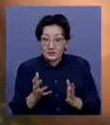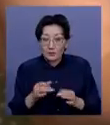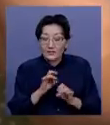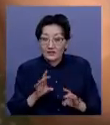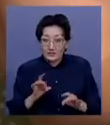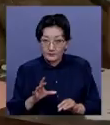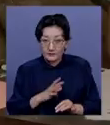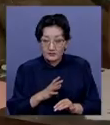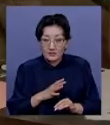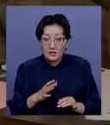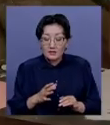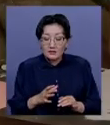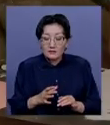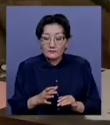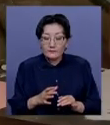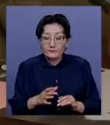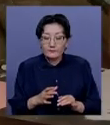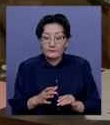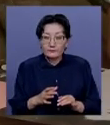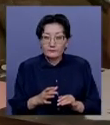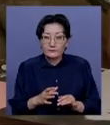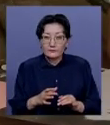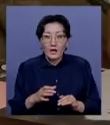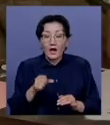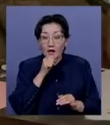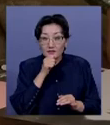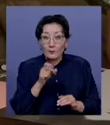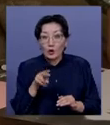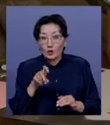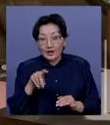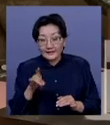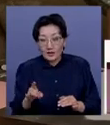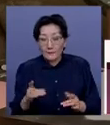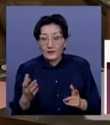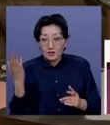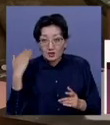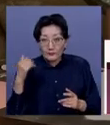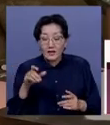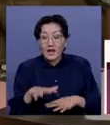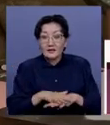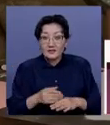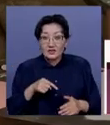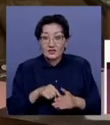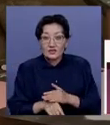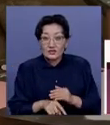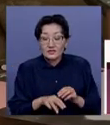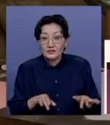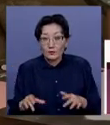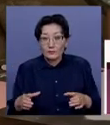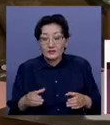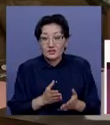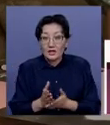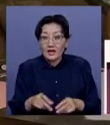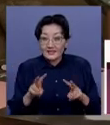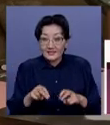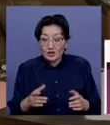айтып берді. Сохранилась та же самая. Атамның құлагер поэмасын сол кездегі халық ішкі істер комиссариатының қызмет еткен